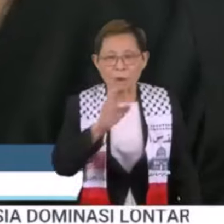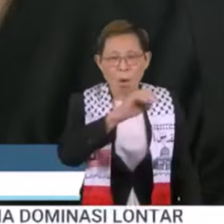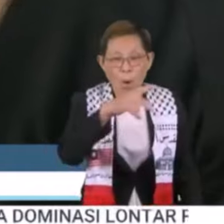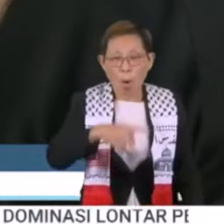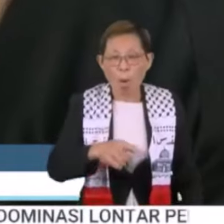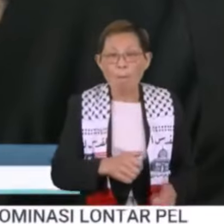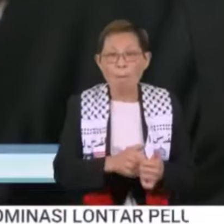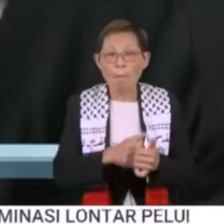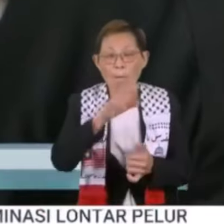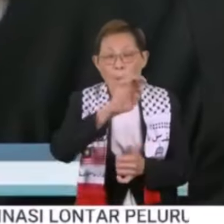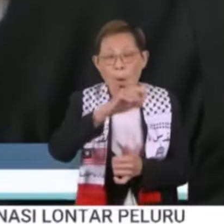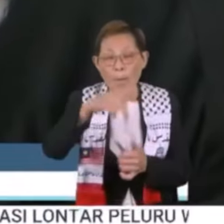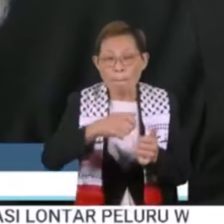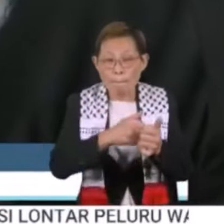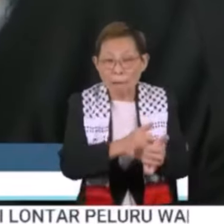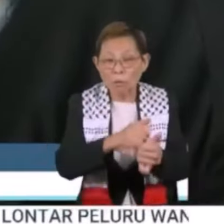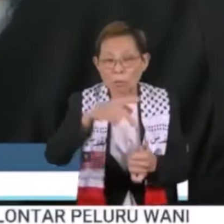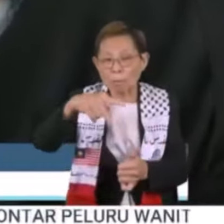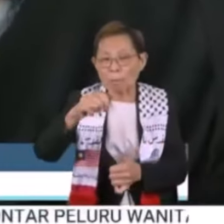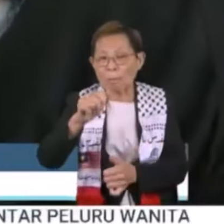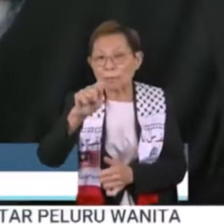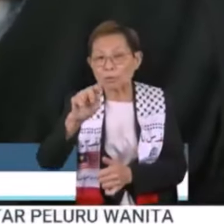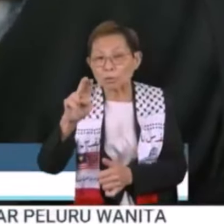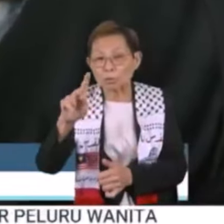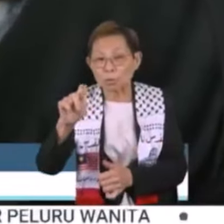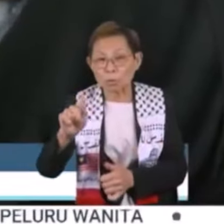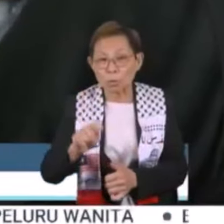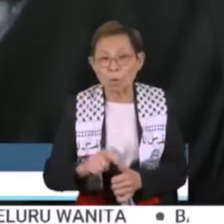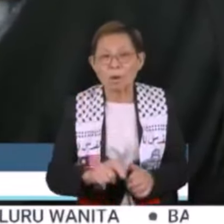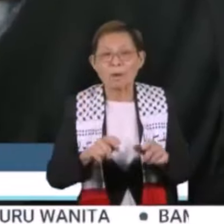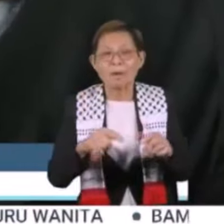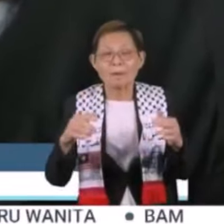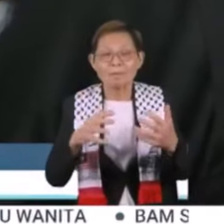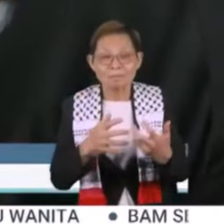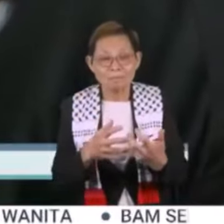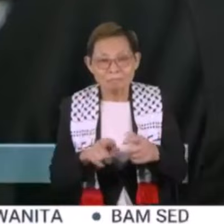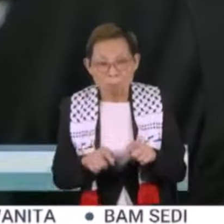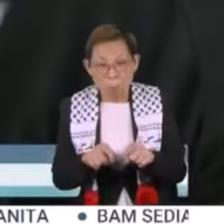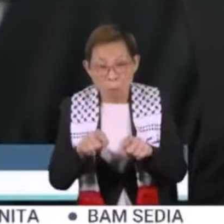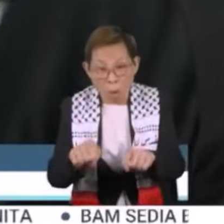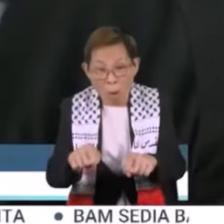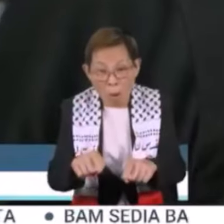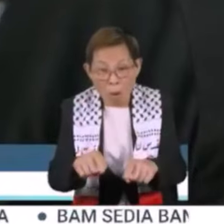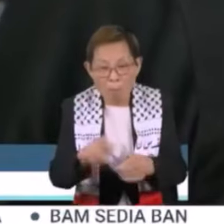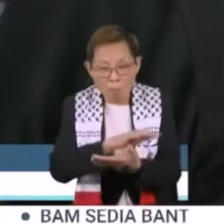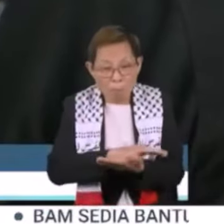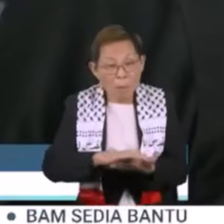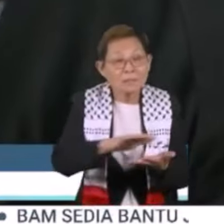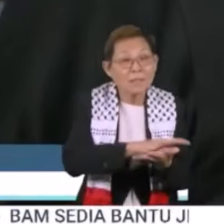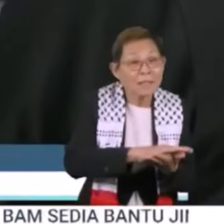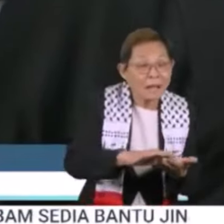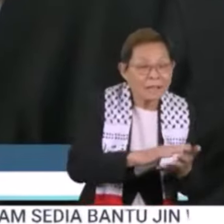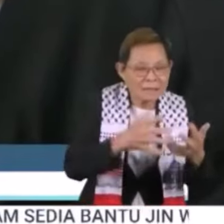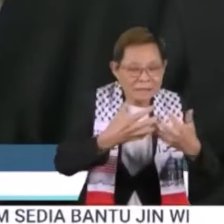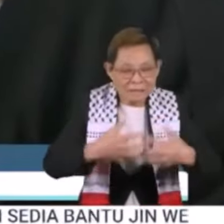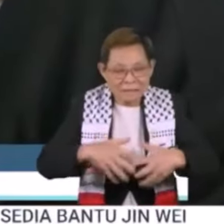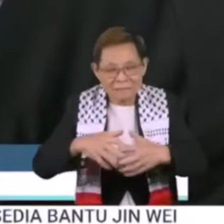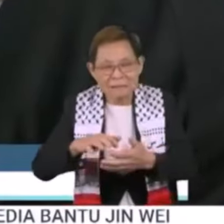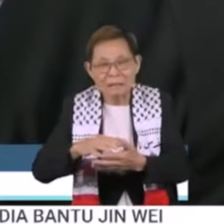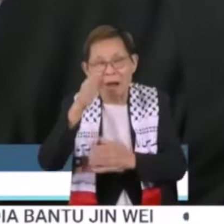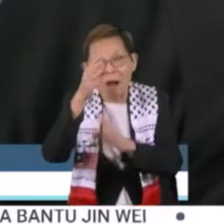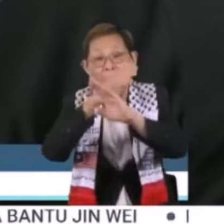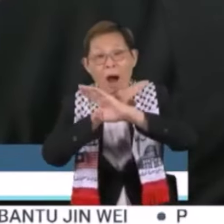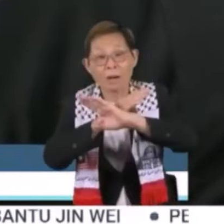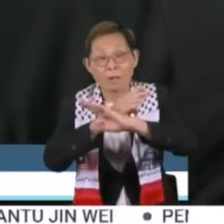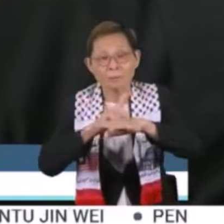Sepatuh yang dilaksanakan pada hari ini ialah sejajar dan bertepatan dengan aspirasi untuk menjalankan pemutihan terhadap industri haram di negeri Kedah.